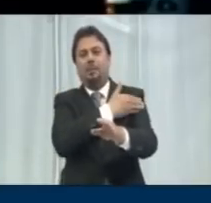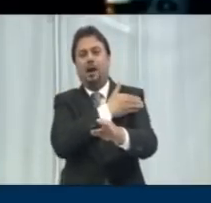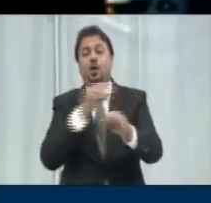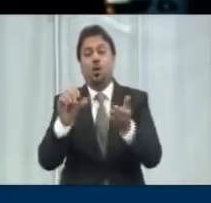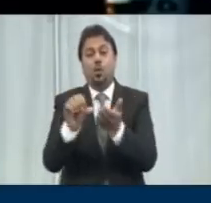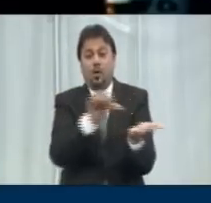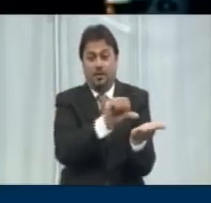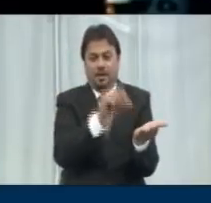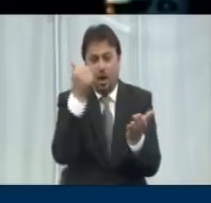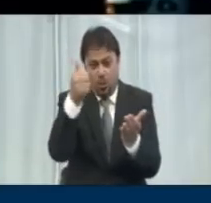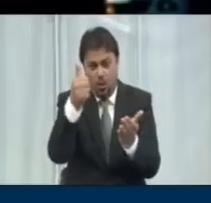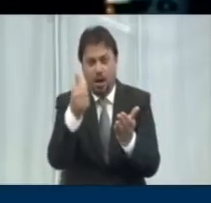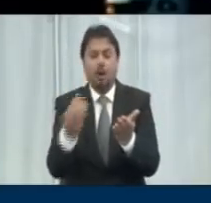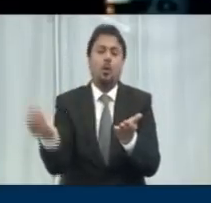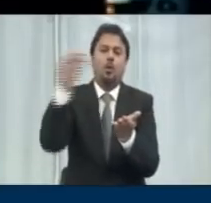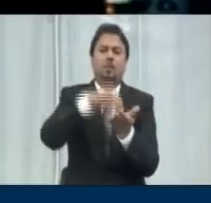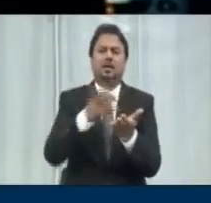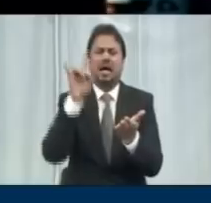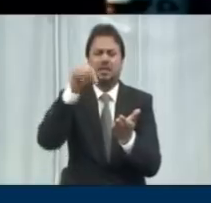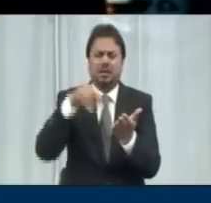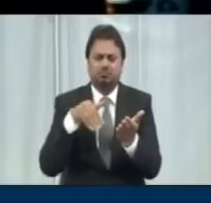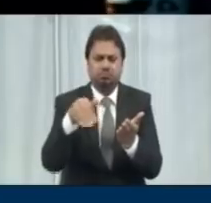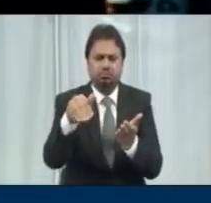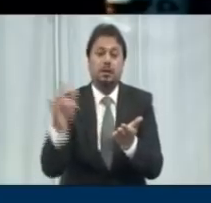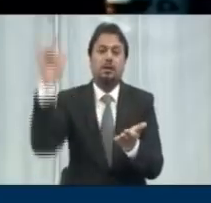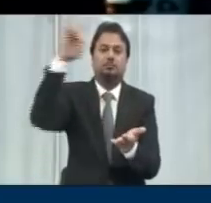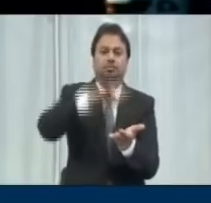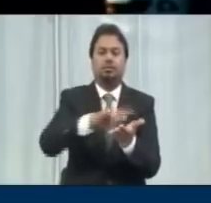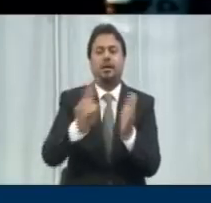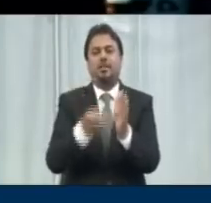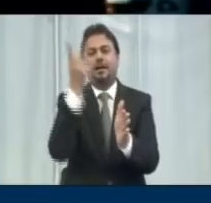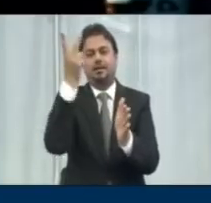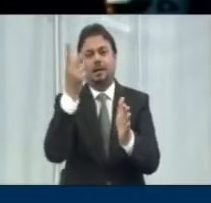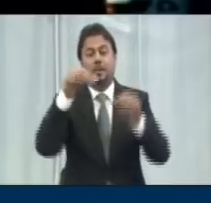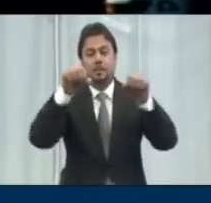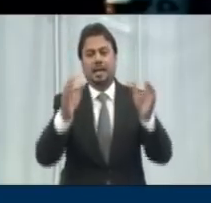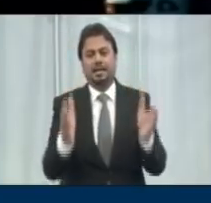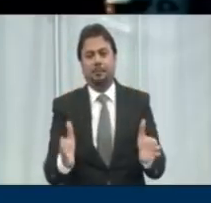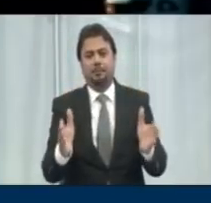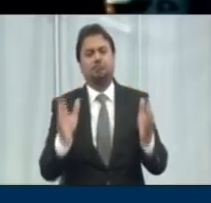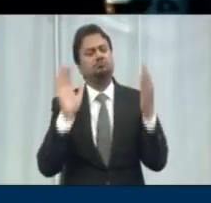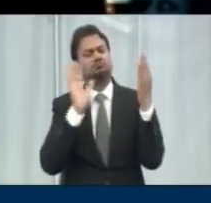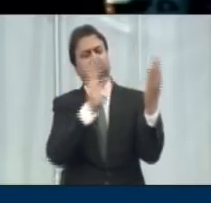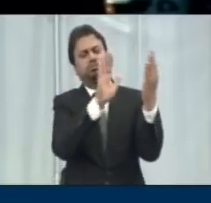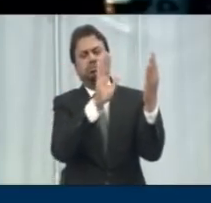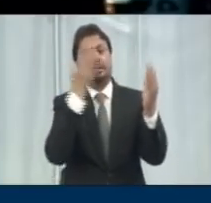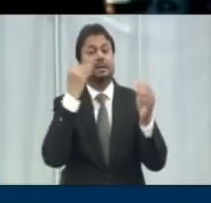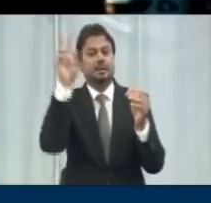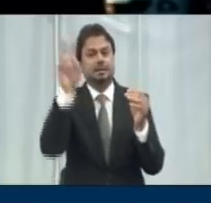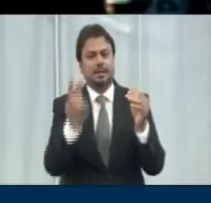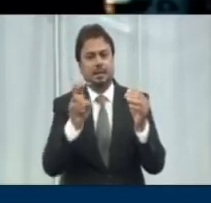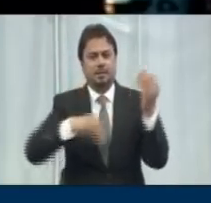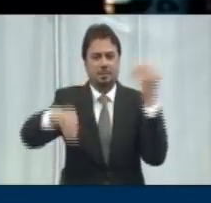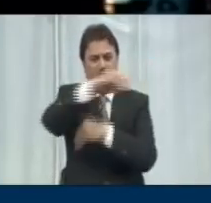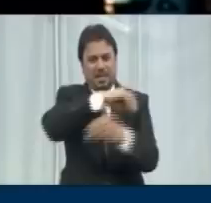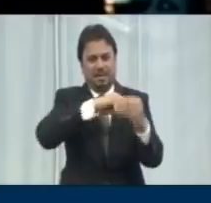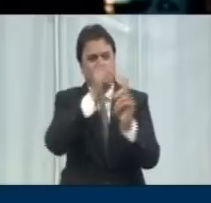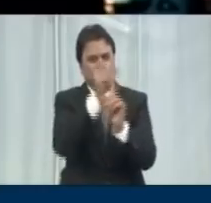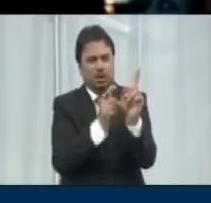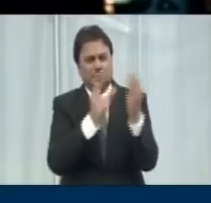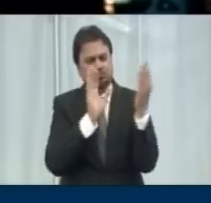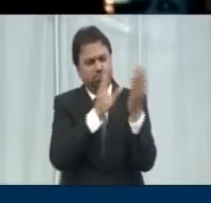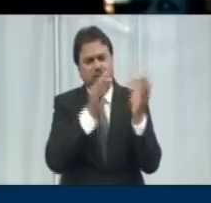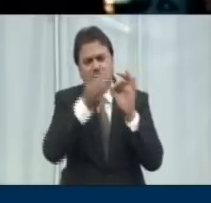الوفد الأول، وتم التباحث مع مكتب المرجع الأعلى سماحة السيد السيستاني حول الكثير